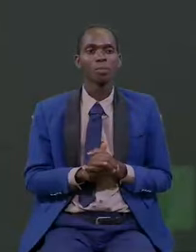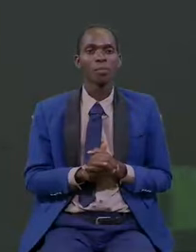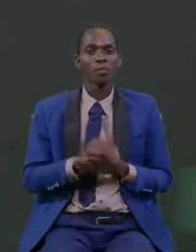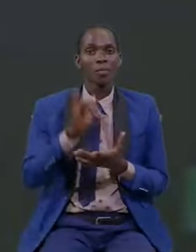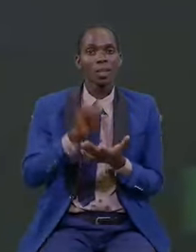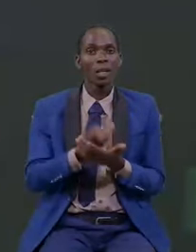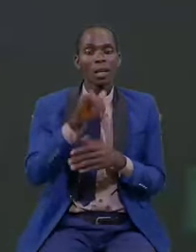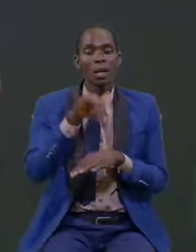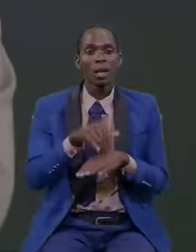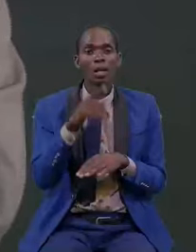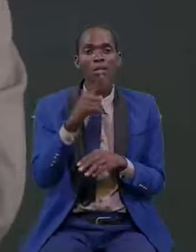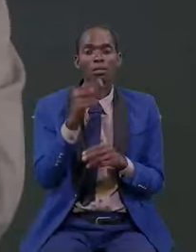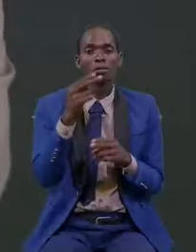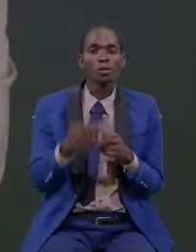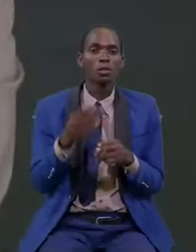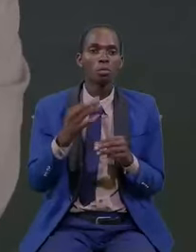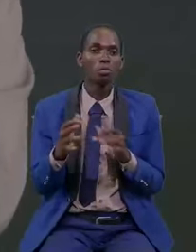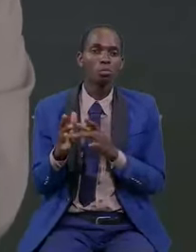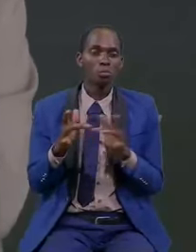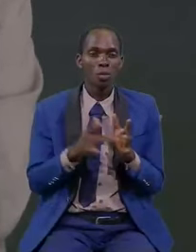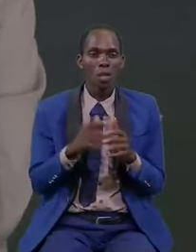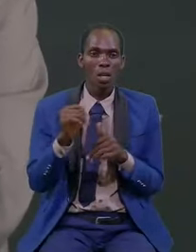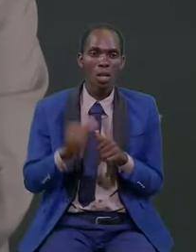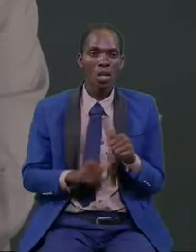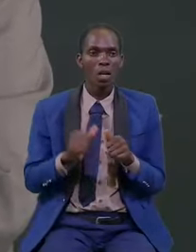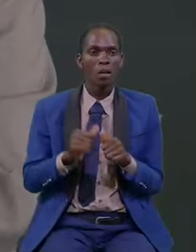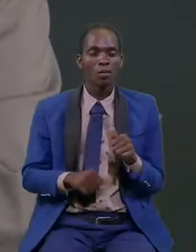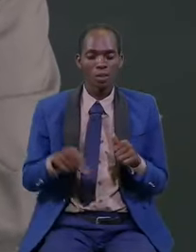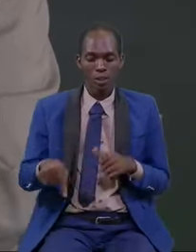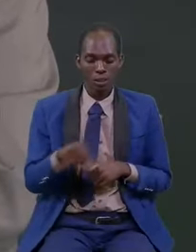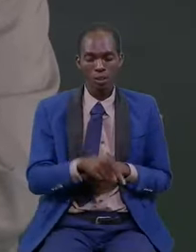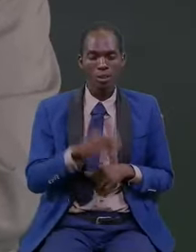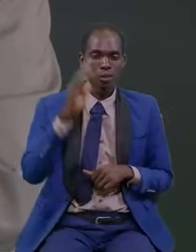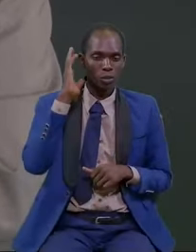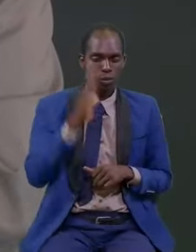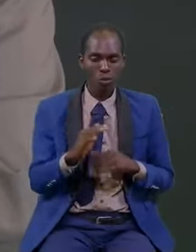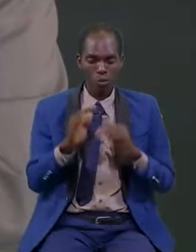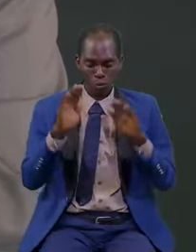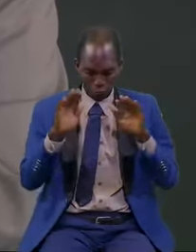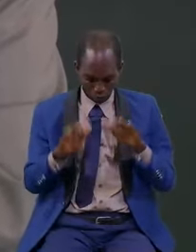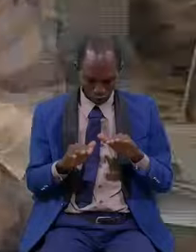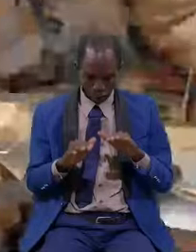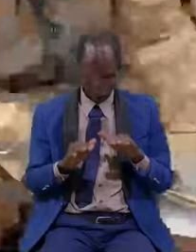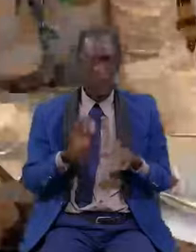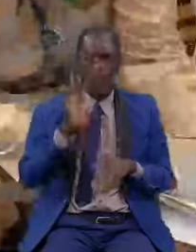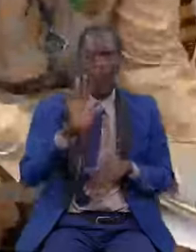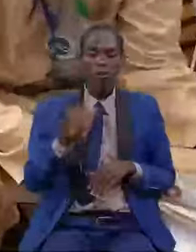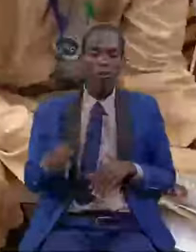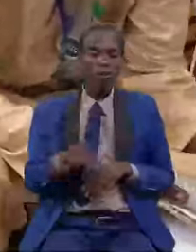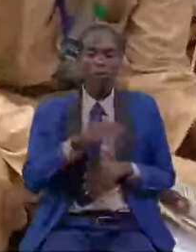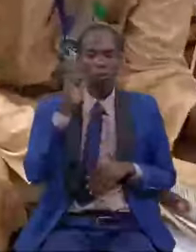afin qu'au nom de Jésus, tous genoux fléchissent. Amen. Vos genoux